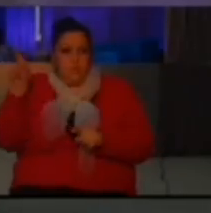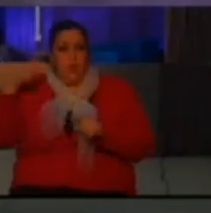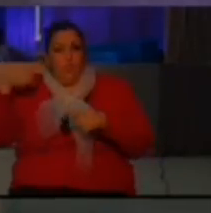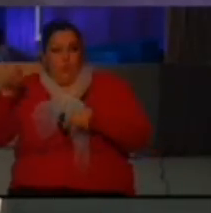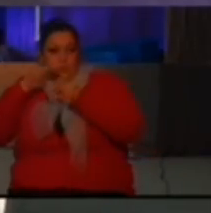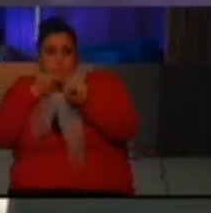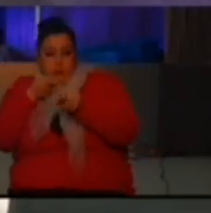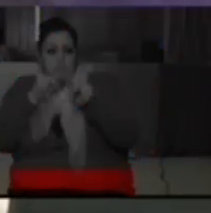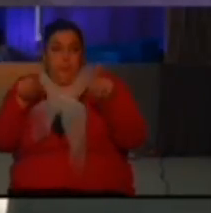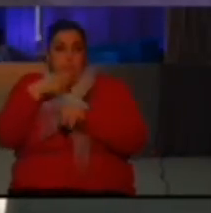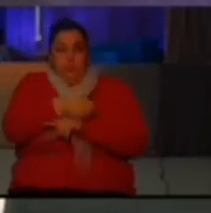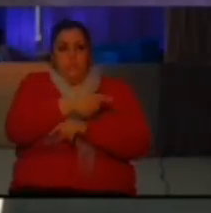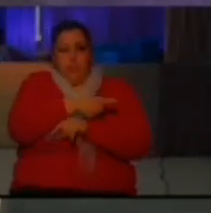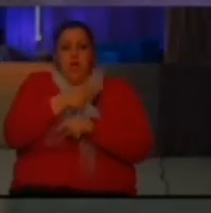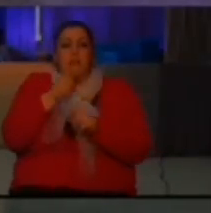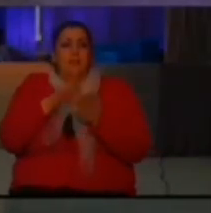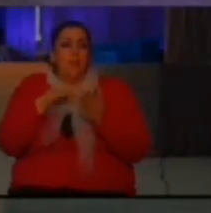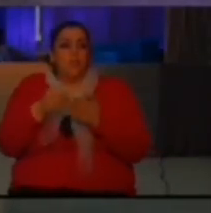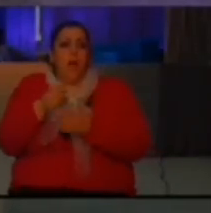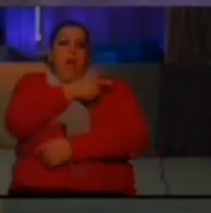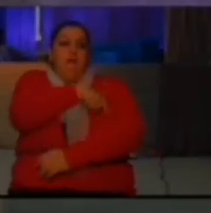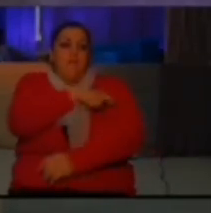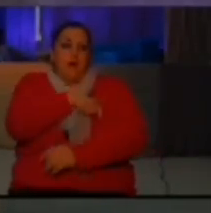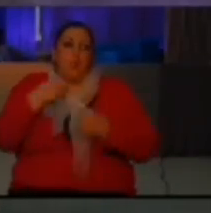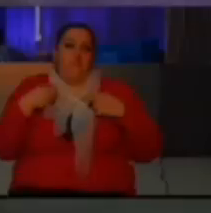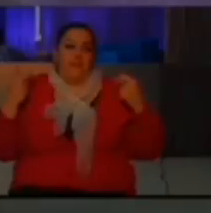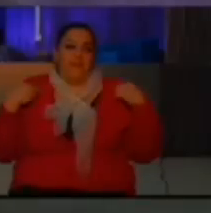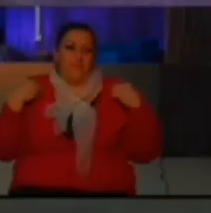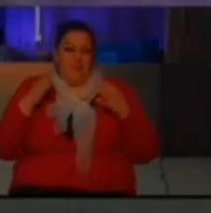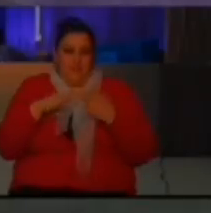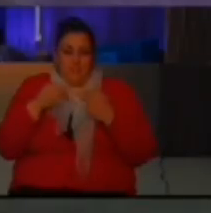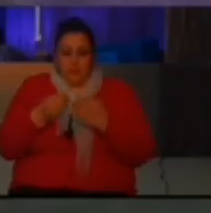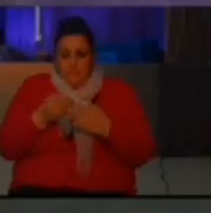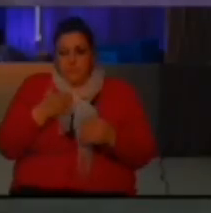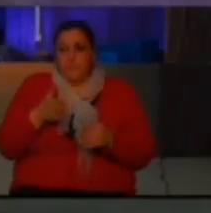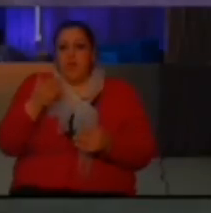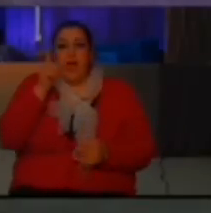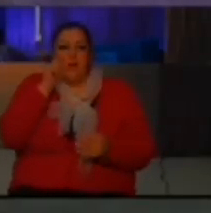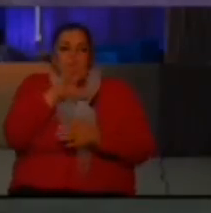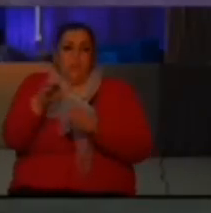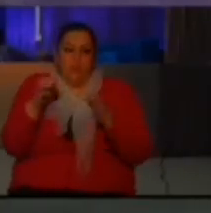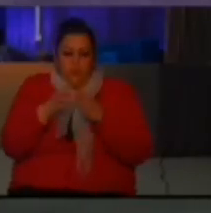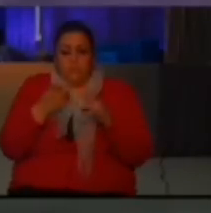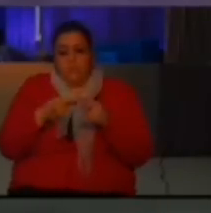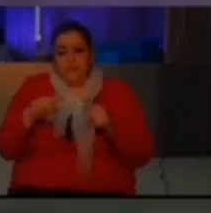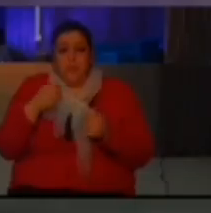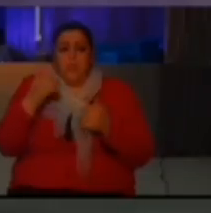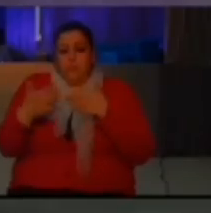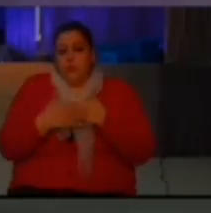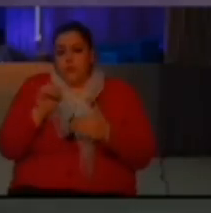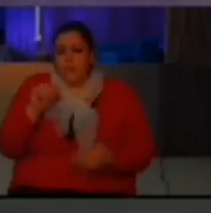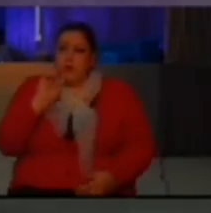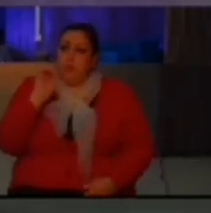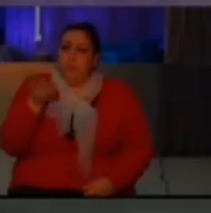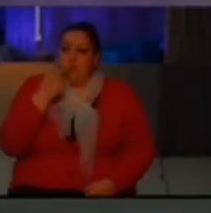շատ լավ անձնավորություն, կա հրաշալի եկեղեցի այնտեղ, ու այնտեղ հայկական ծառայություն արդեն շուտով կլինի 2 տարի, որ մենք սկսել